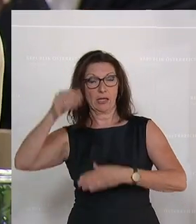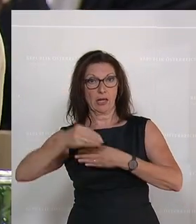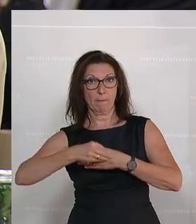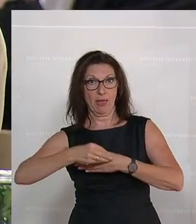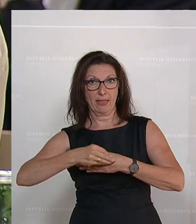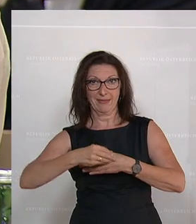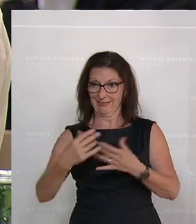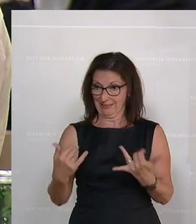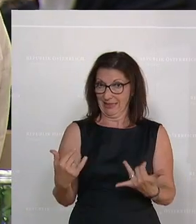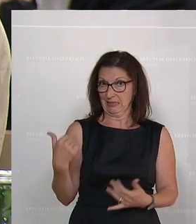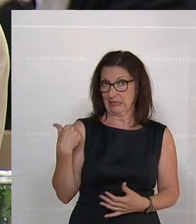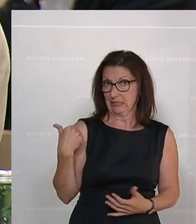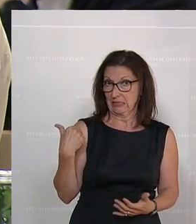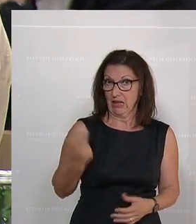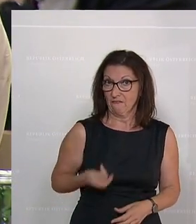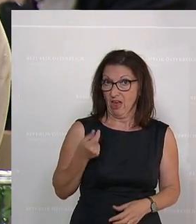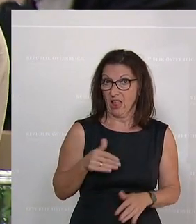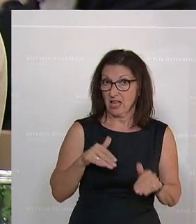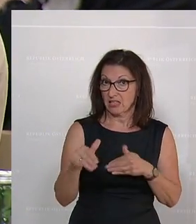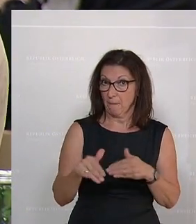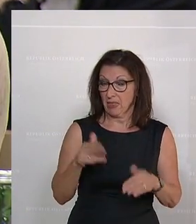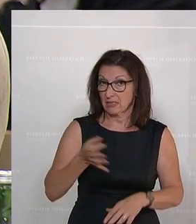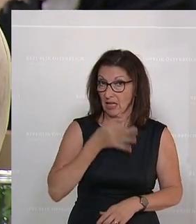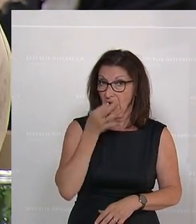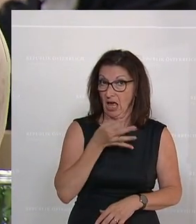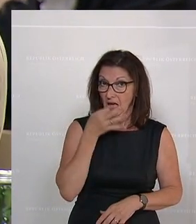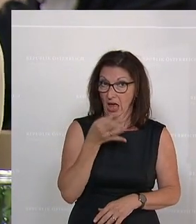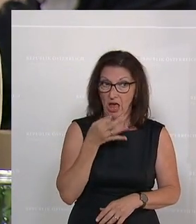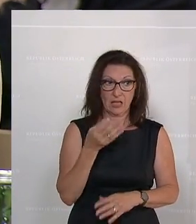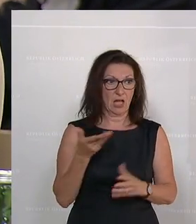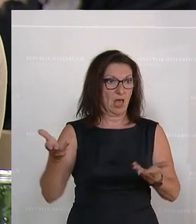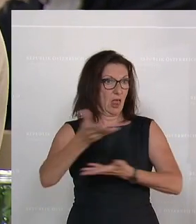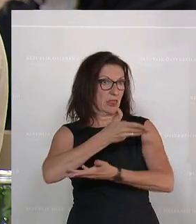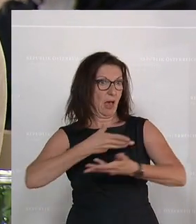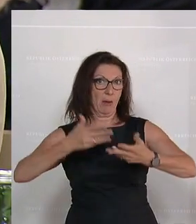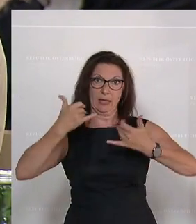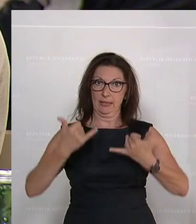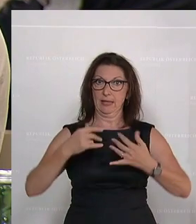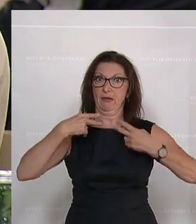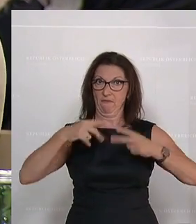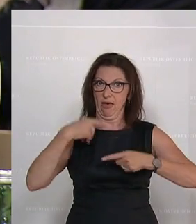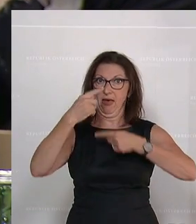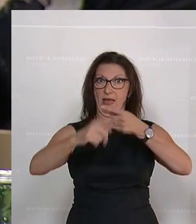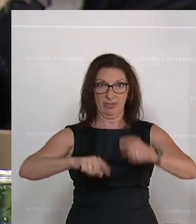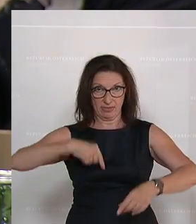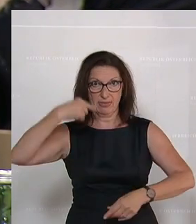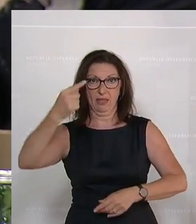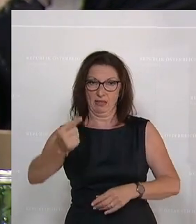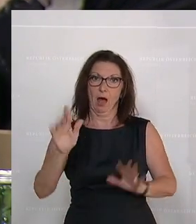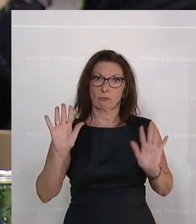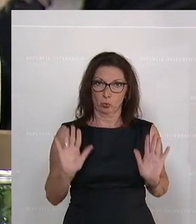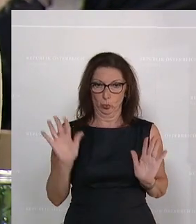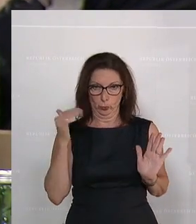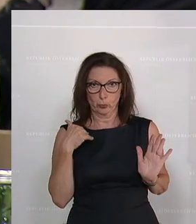war gerade der finanzminister an bord wir sind weiter in der debatte als nächstes meldet sich nach meinen informationen